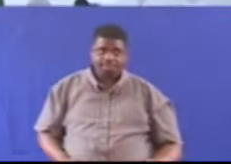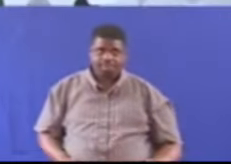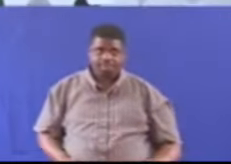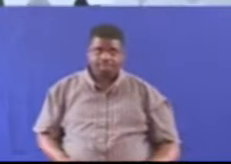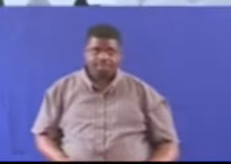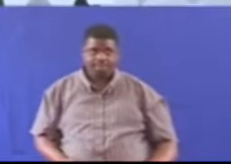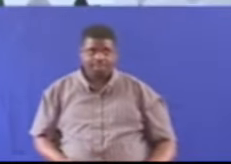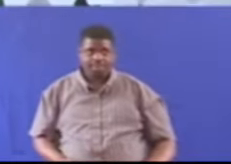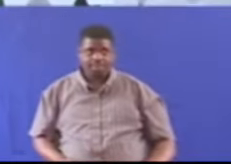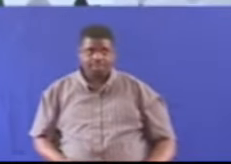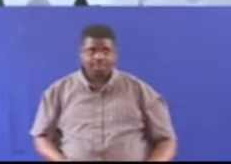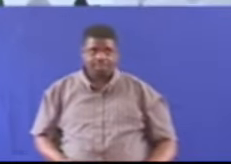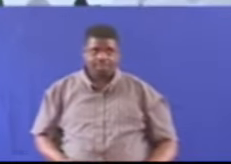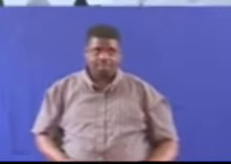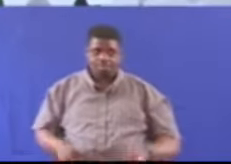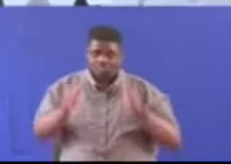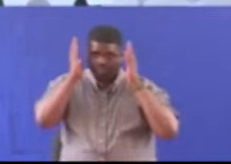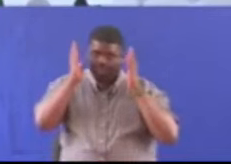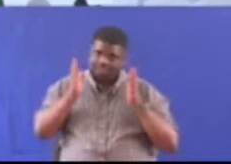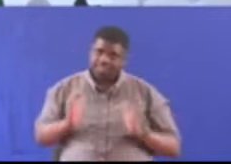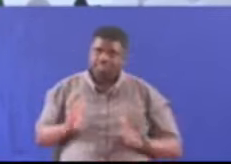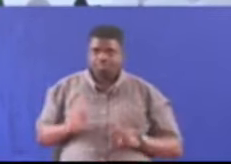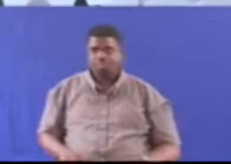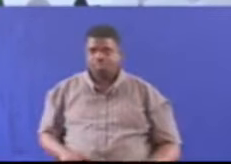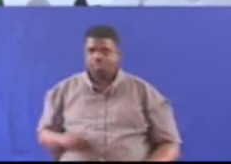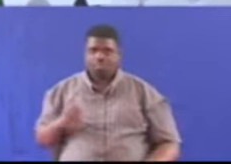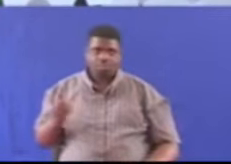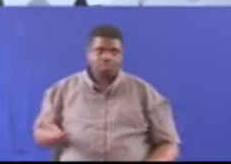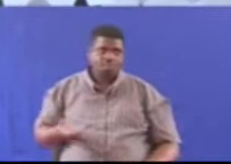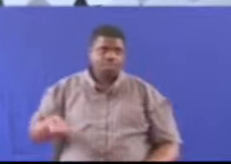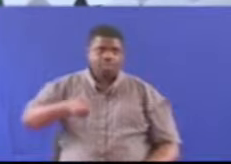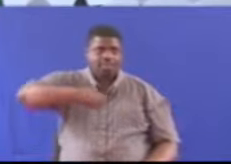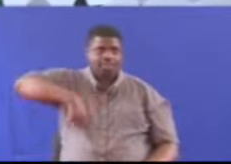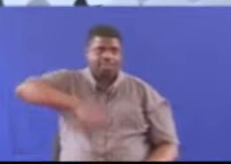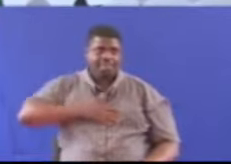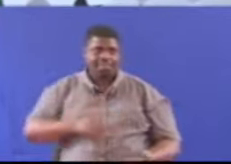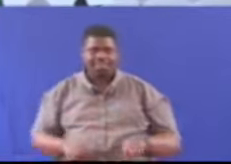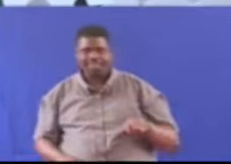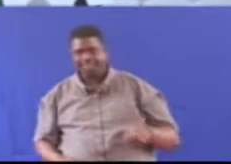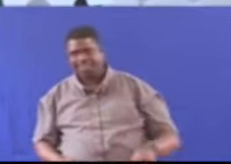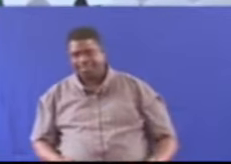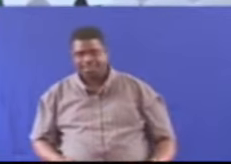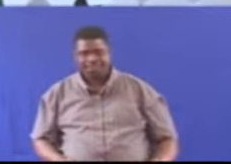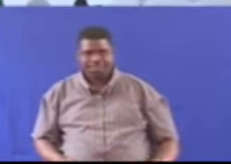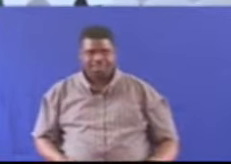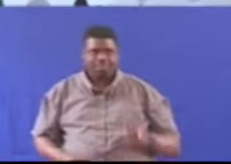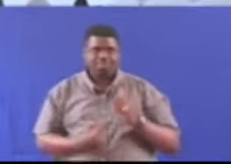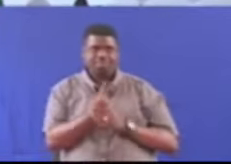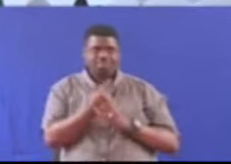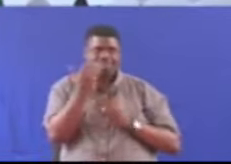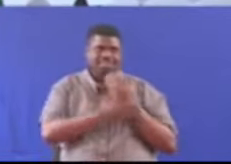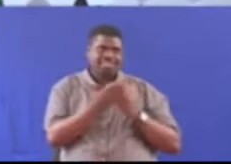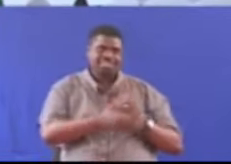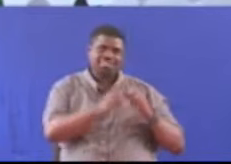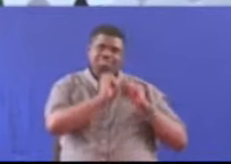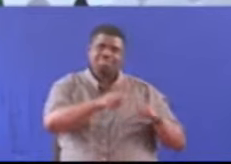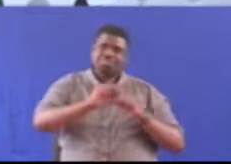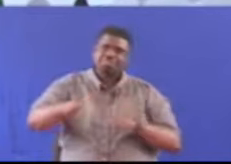waheshimiwa sana wageni wetu mlio na sisi leo, mabalozi kutoka nchi mbalimbali,